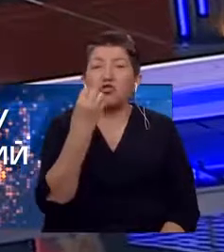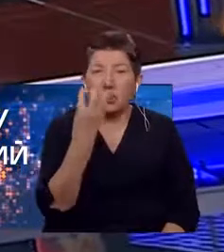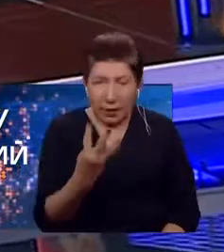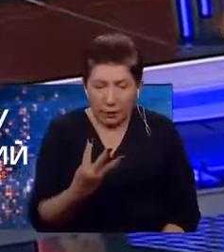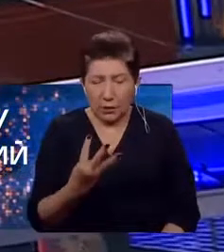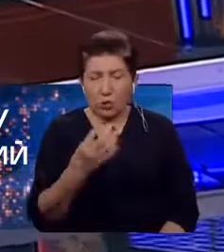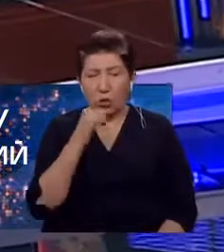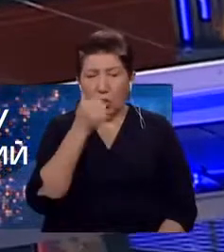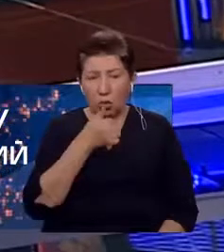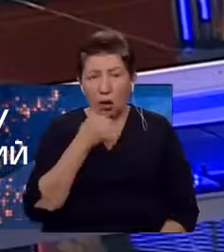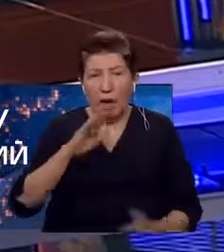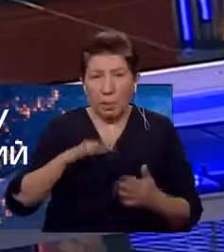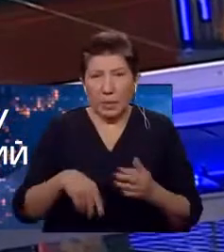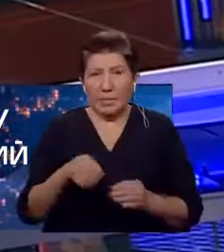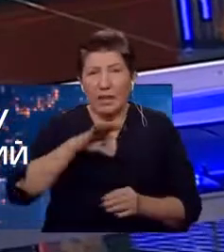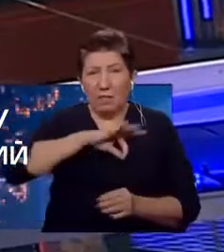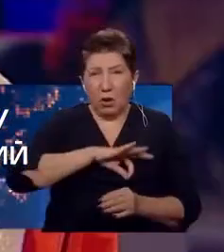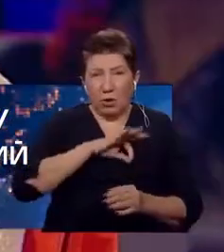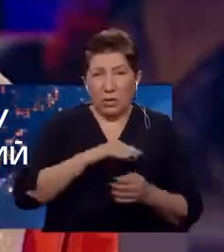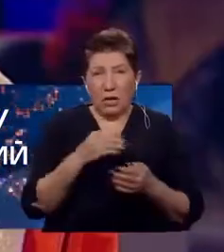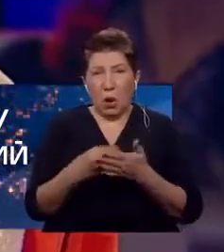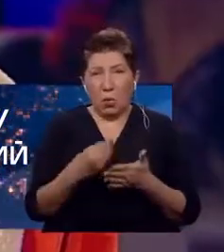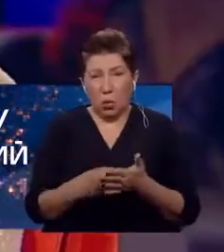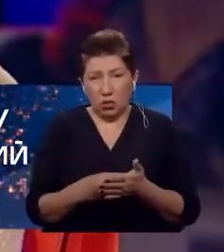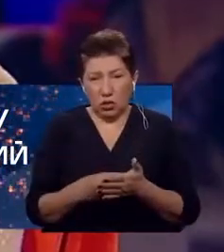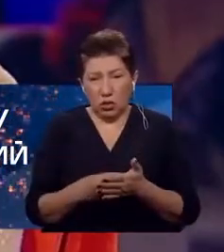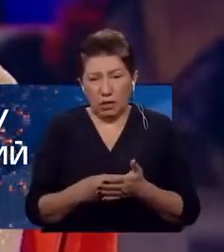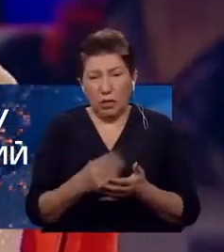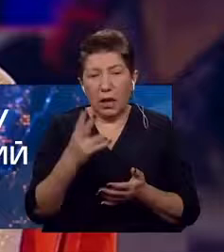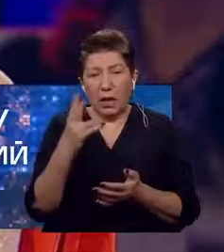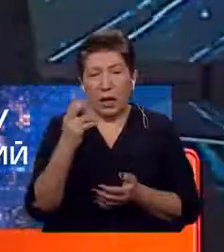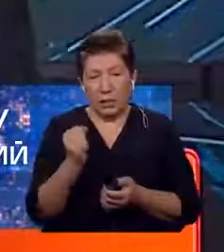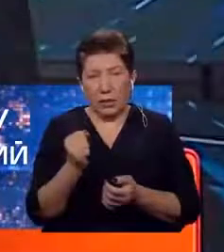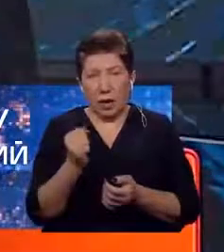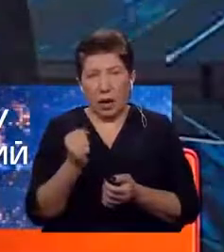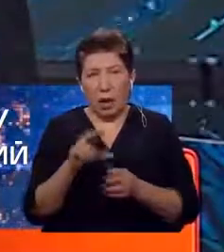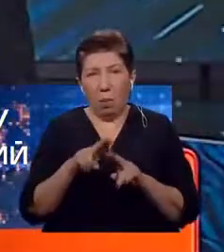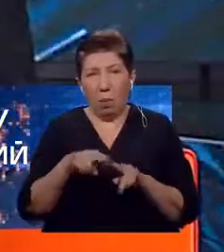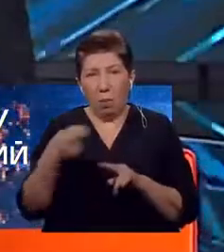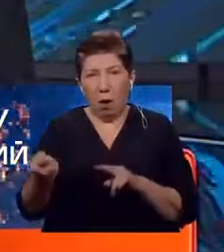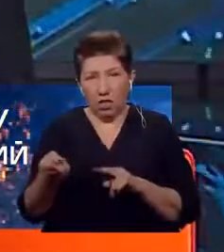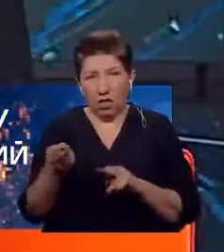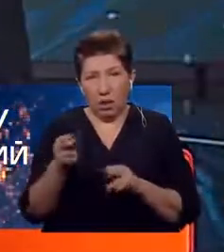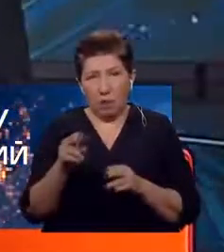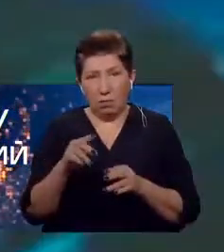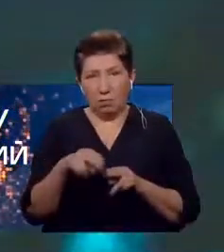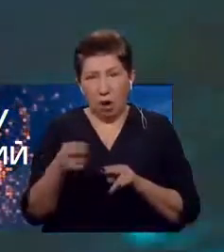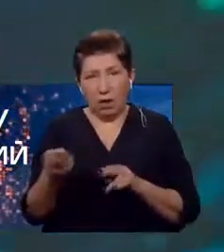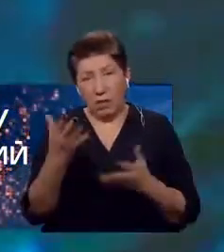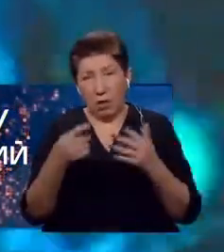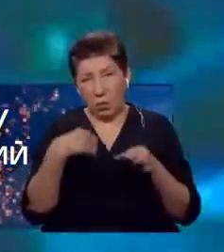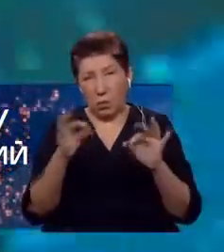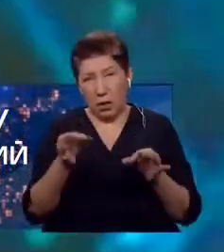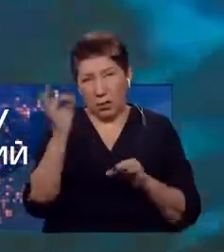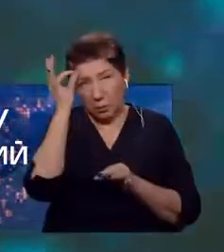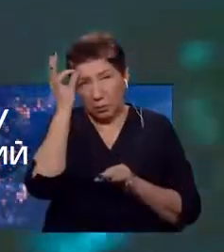після того, як була використана частина коштів на погашення боргів, якщо я правильно питаю, вона